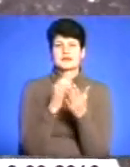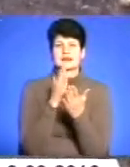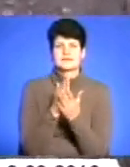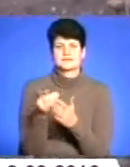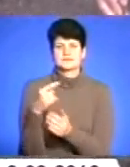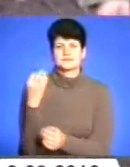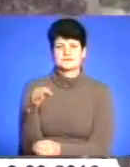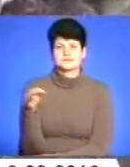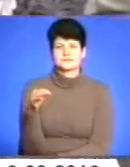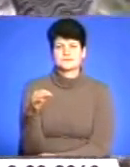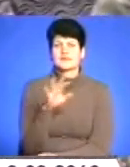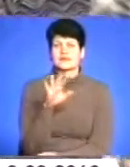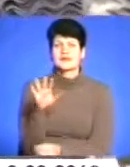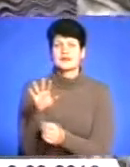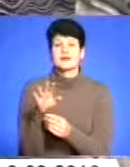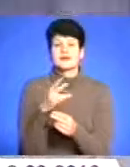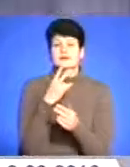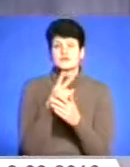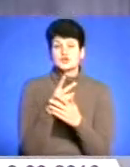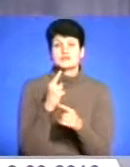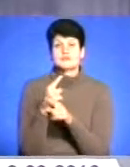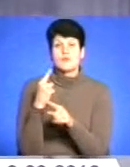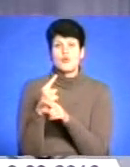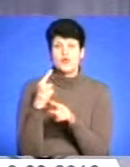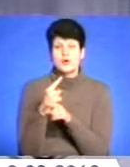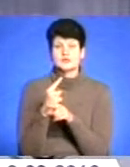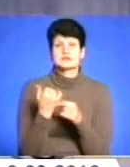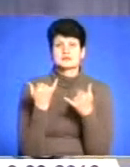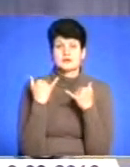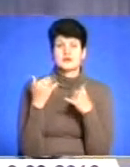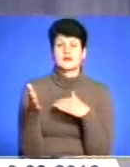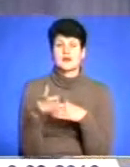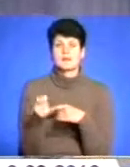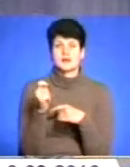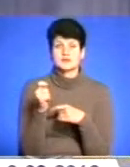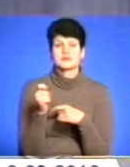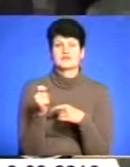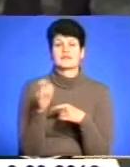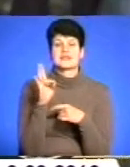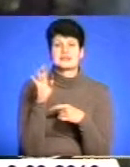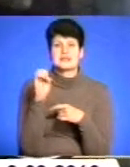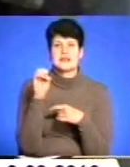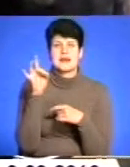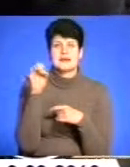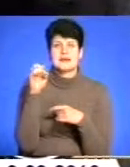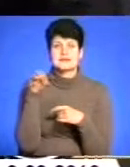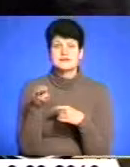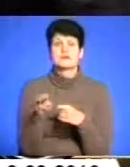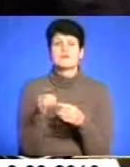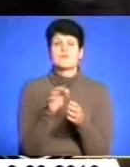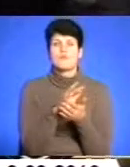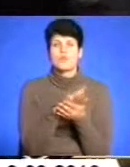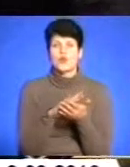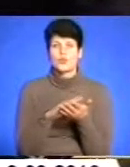ставі. Незважаючи на заборону рибальства у нерестовий період, тернопільські рибалки продовжували незаконне тихе полювання. Зі